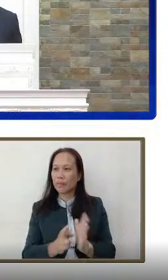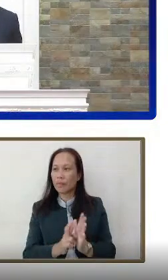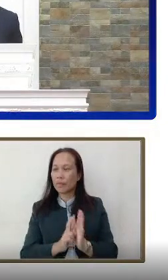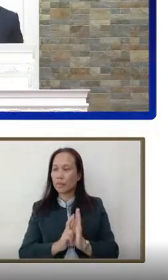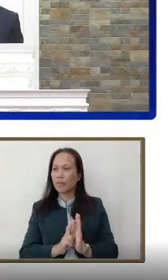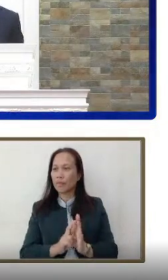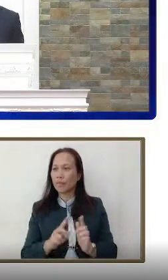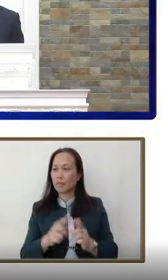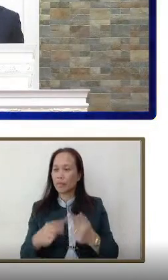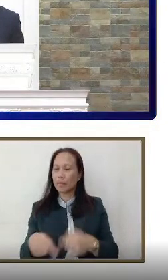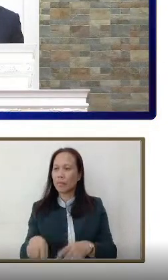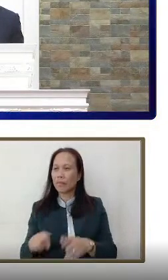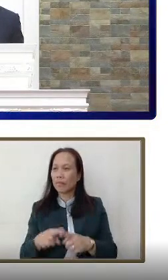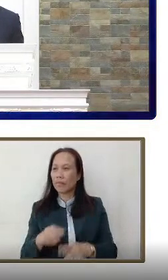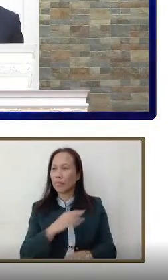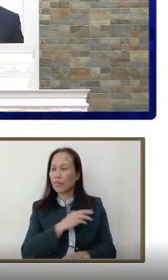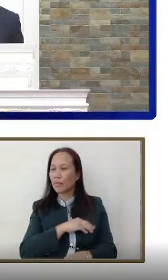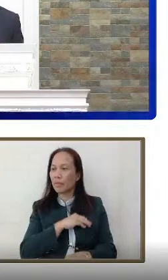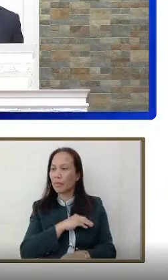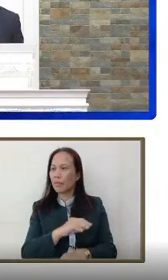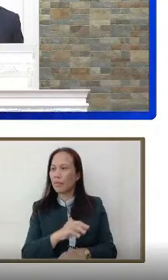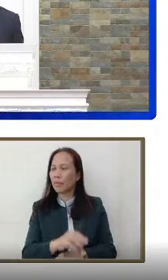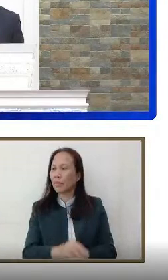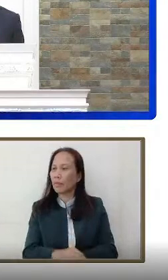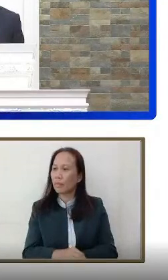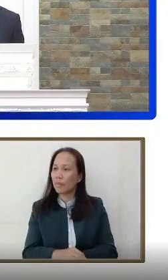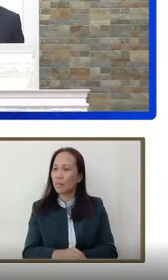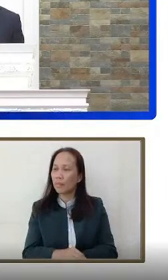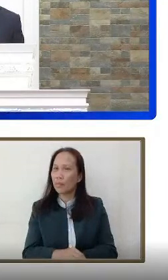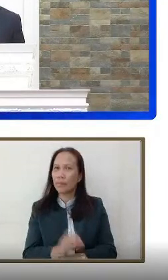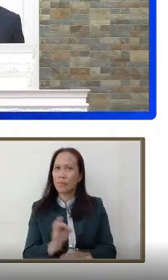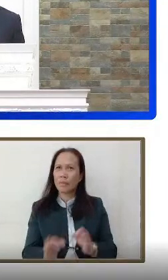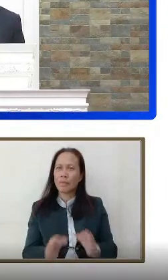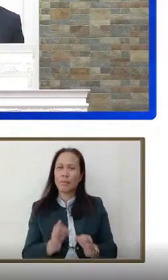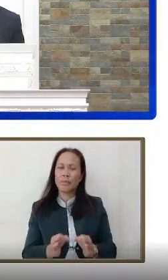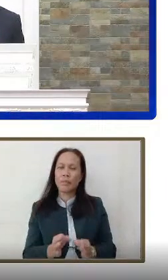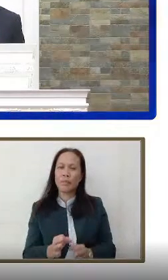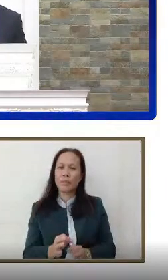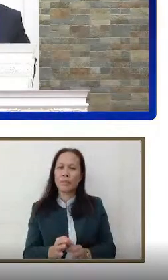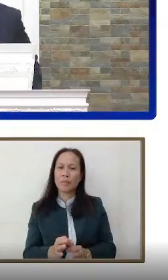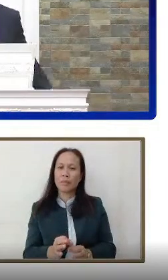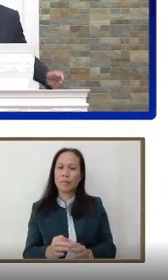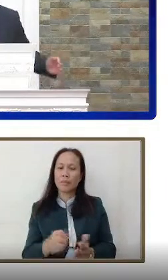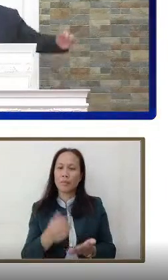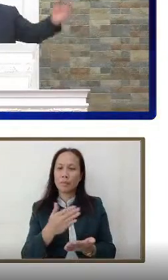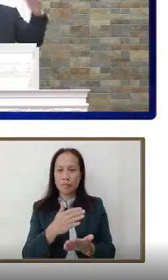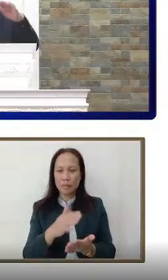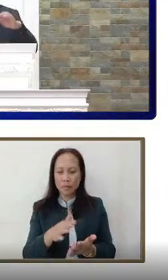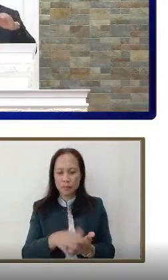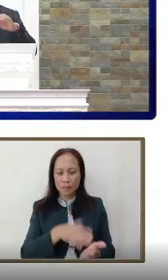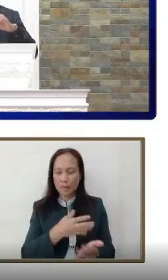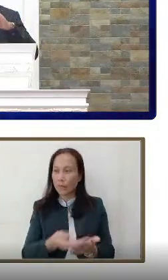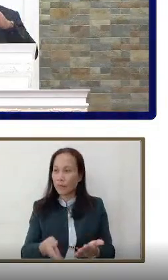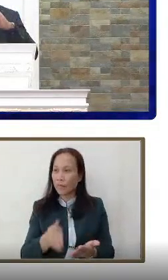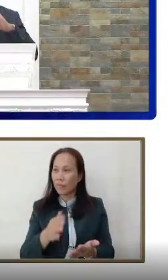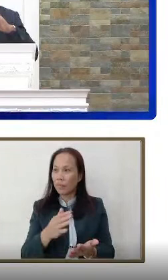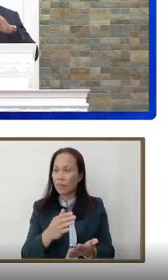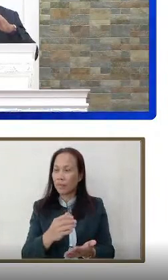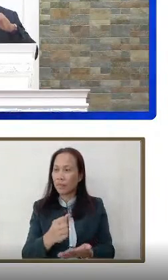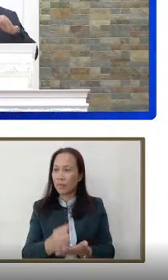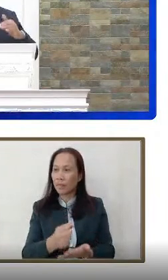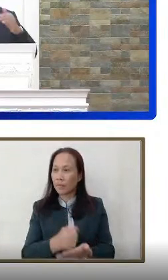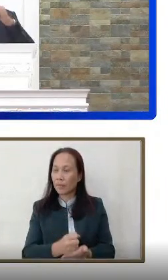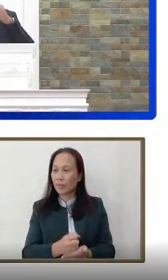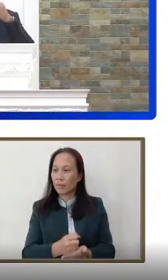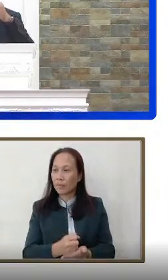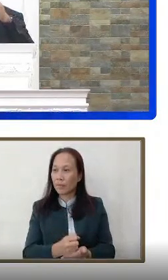mission. Ngayon, kung hindi mo kayo makakasama, halimbawa, schedule ng first year ngayon, hindi kayo makasama ngayon sapagkat meron